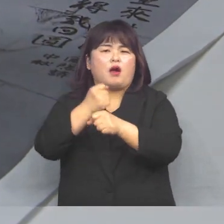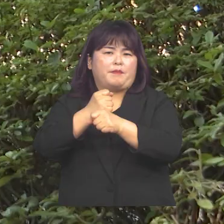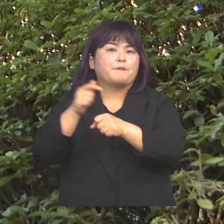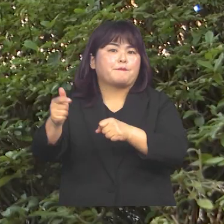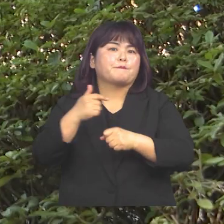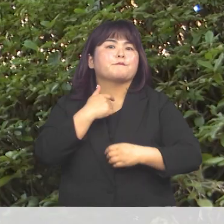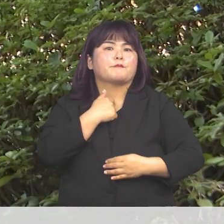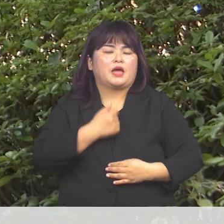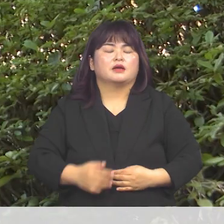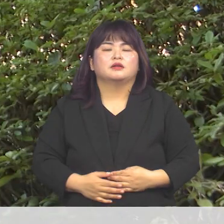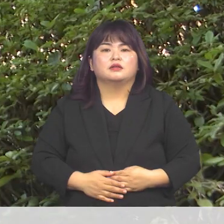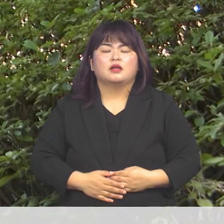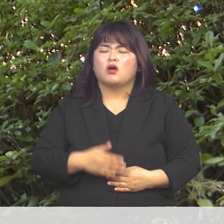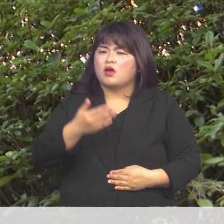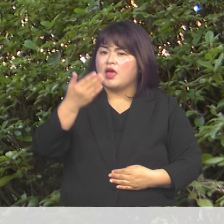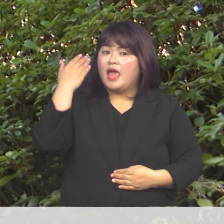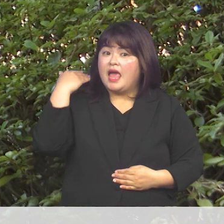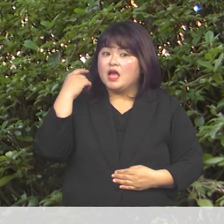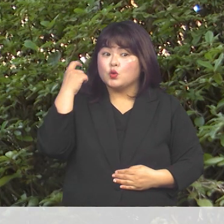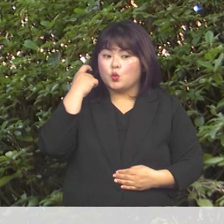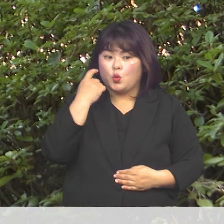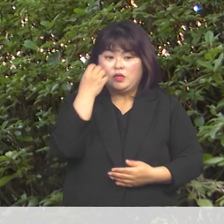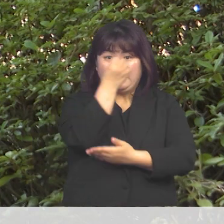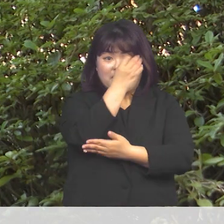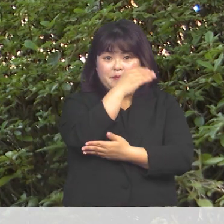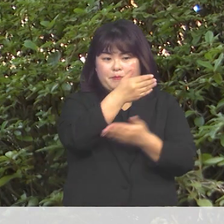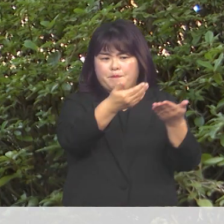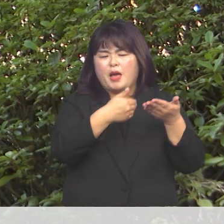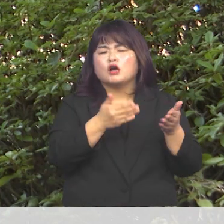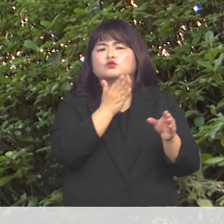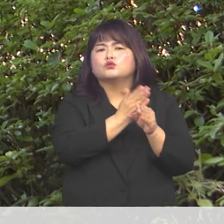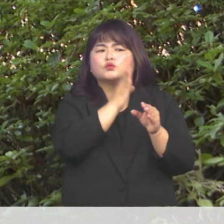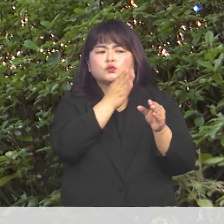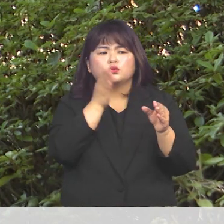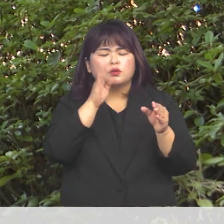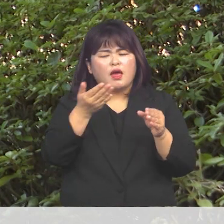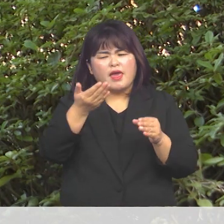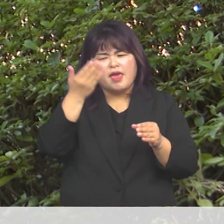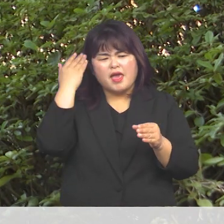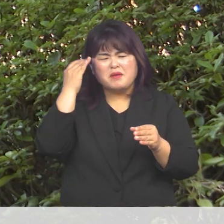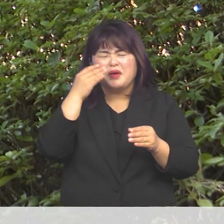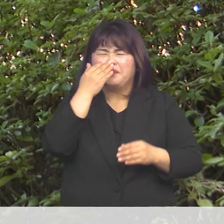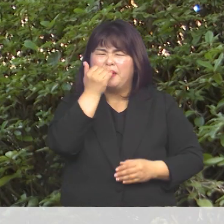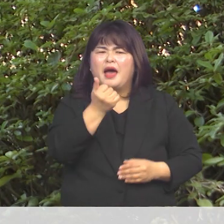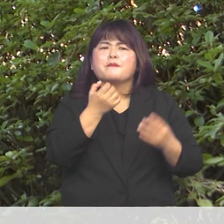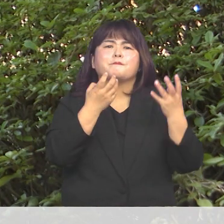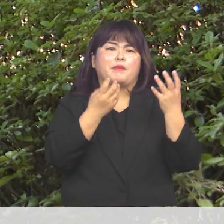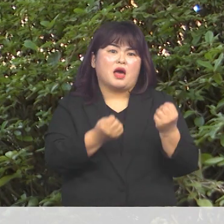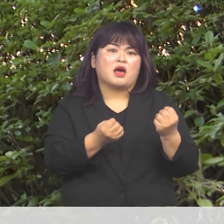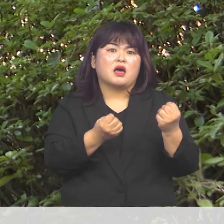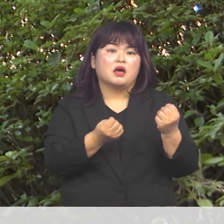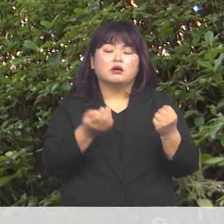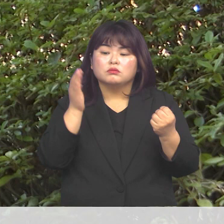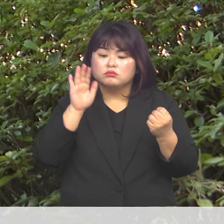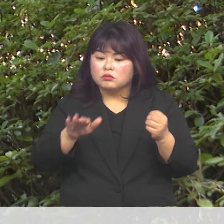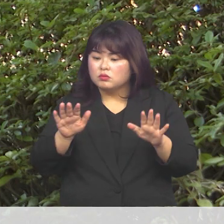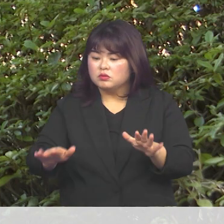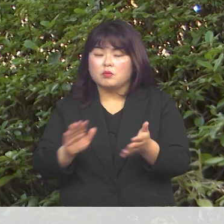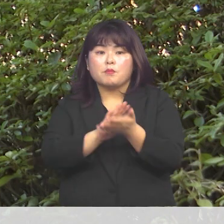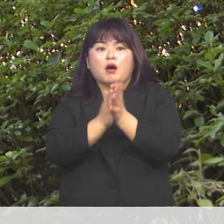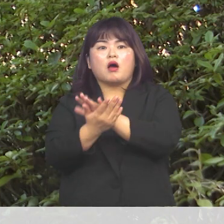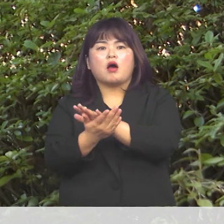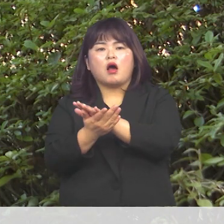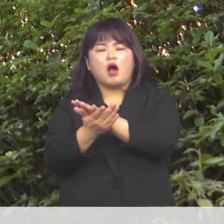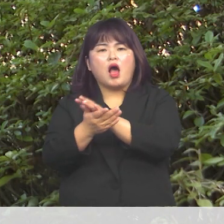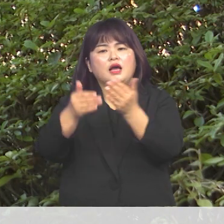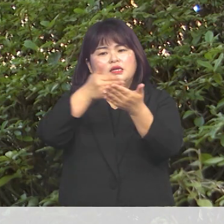담았습니다. 예전부터 소식지를 구독했었는데 예전 소식지에는 단조로운 부분이 있었다면 지금